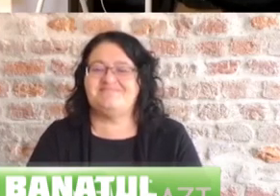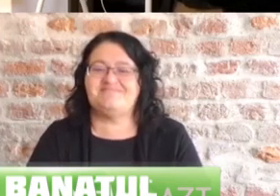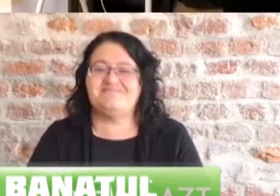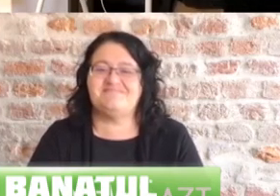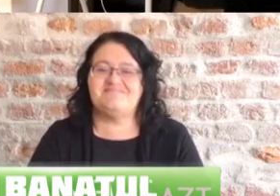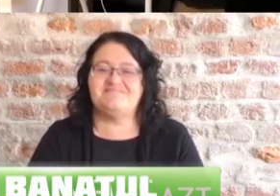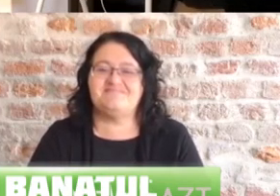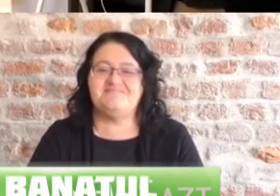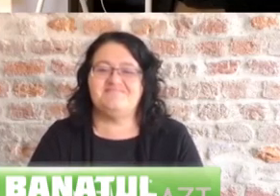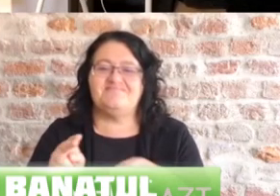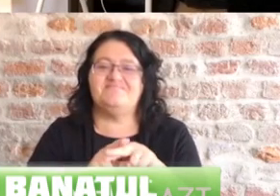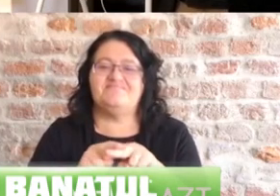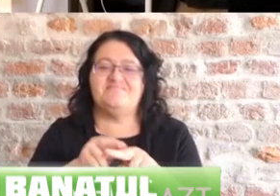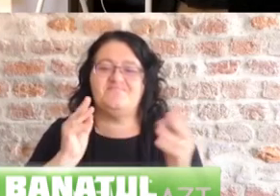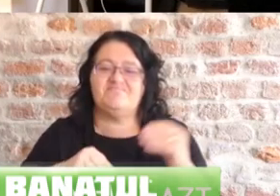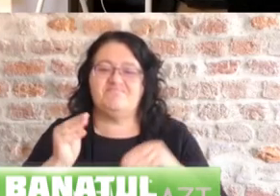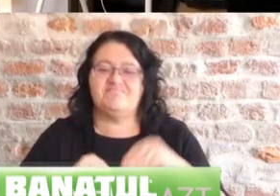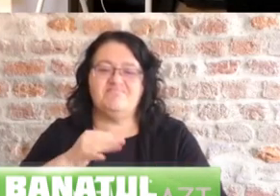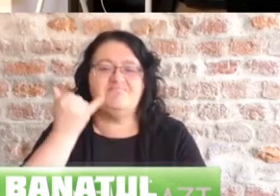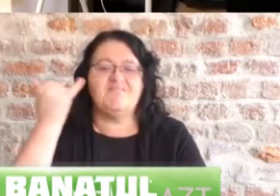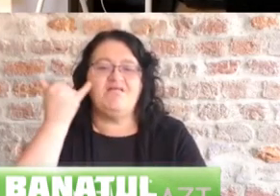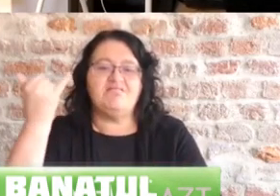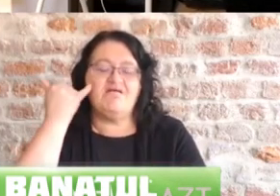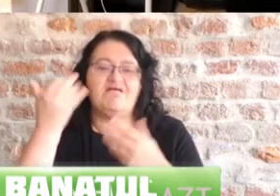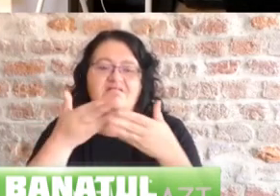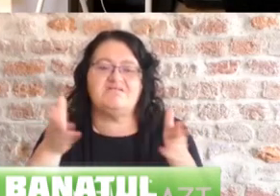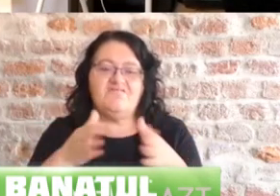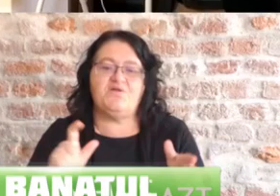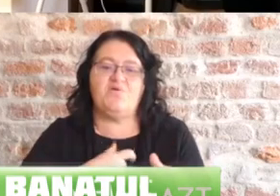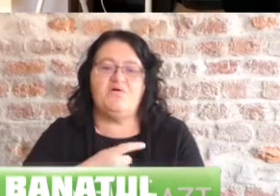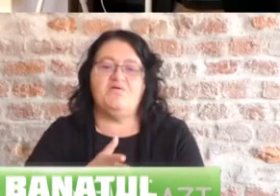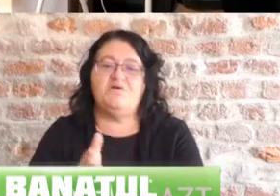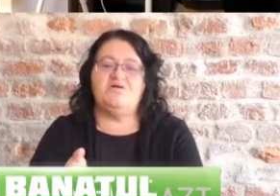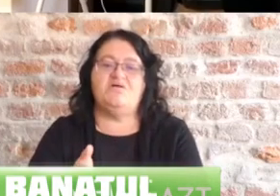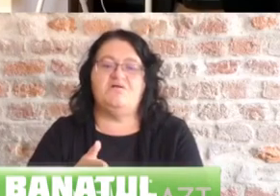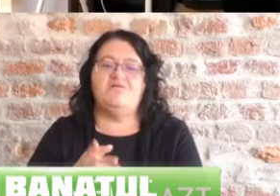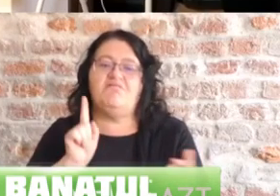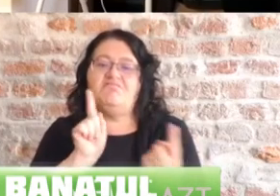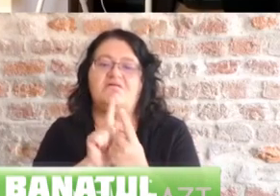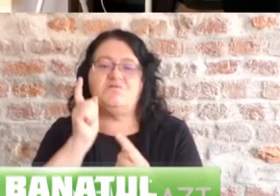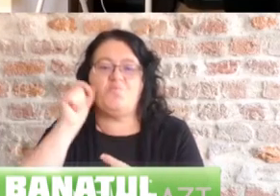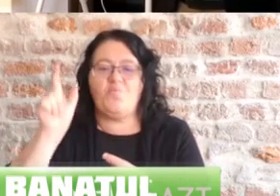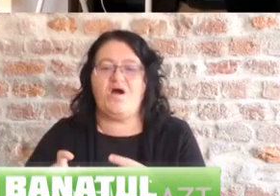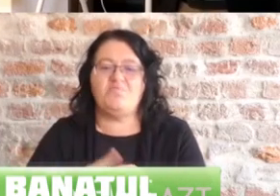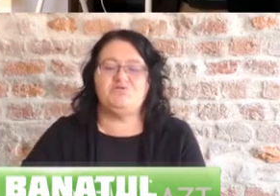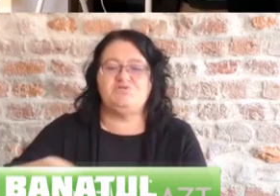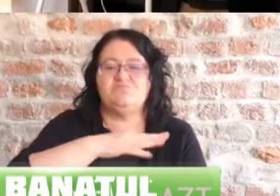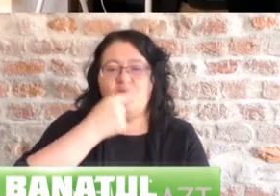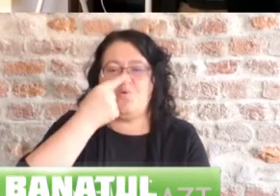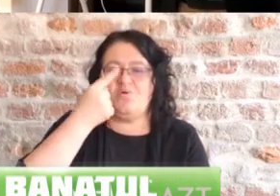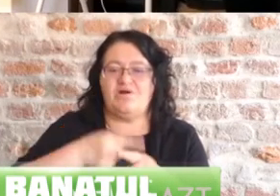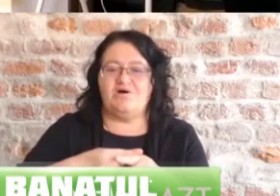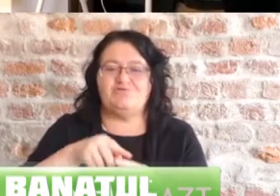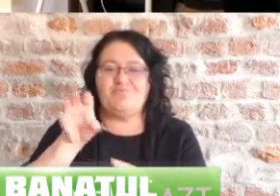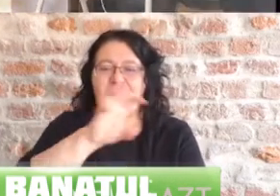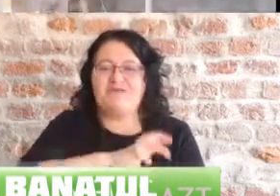Mulțumesc. Metodologia creativă este apreciată, deoarece dezvăluie noi oportunități de interacțiune între utilizatori, mediul urban și cel